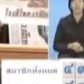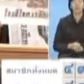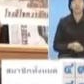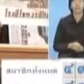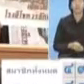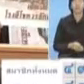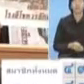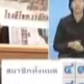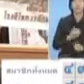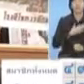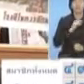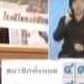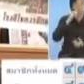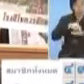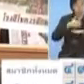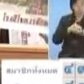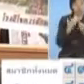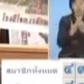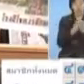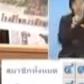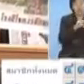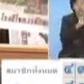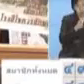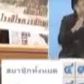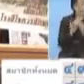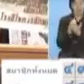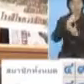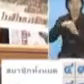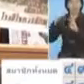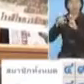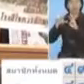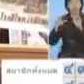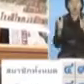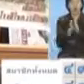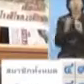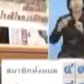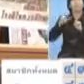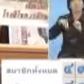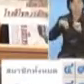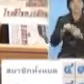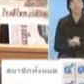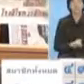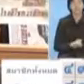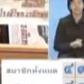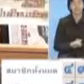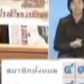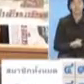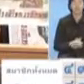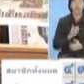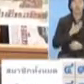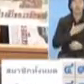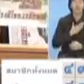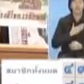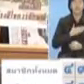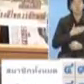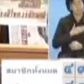เมื่อกี้ผมพูด 5,700 กำไร 6,300 ต่อตันนะท่านประธานเดี๋ยวบางคนไม่เข้าใจแล้วอาจจะตามไม่ทันแล้วก็ผมก็ตั้ง